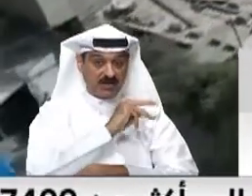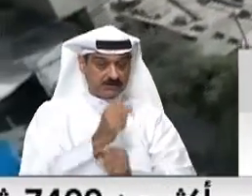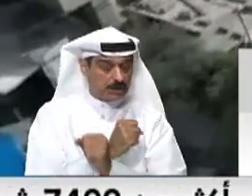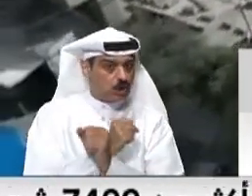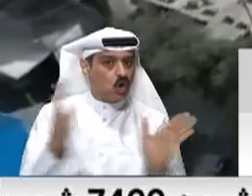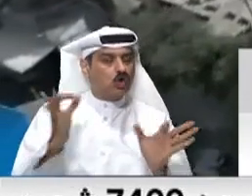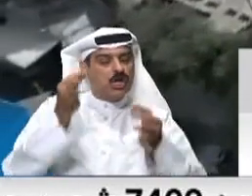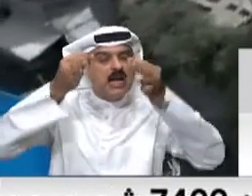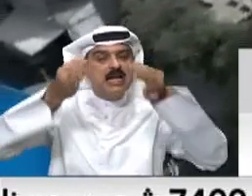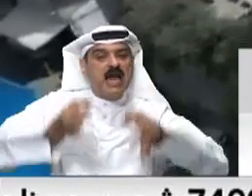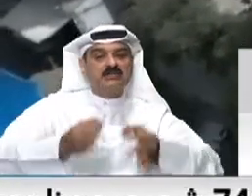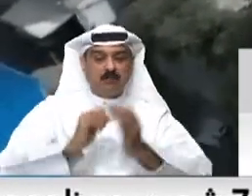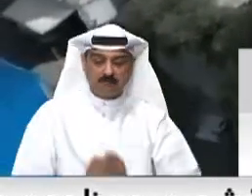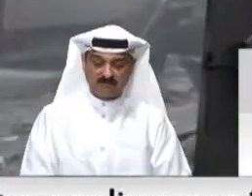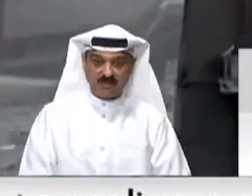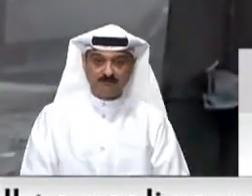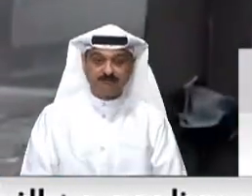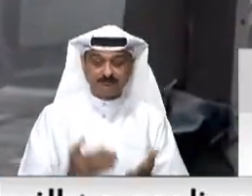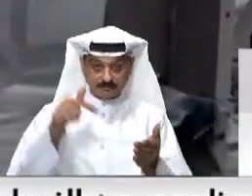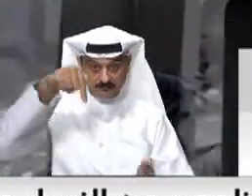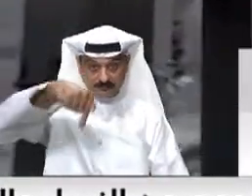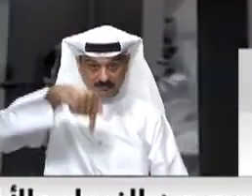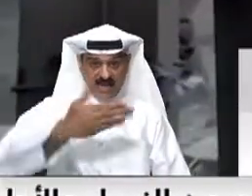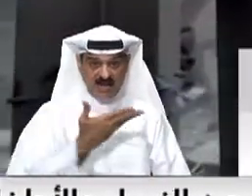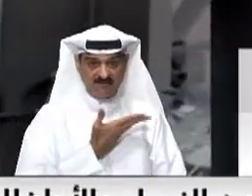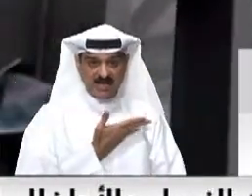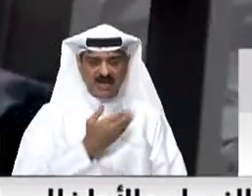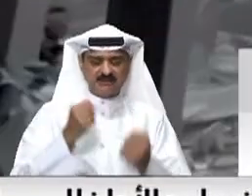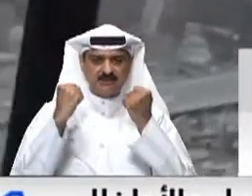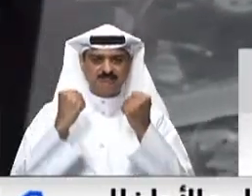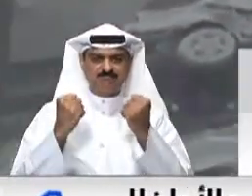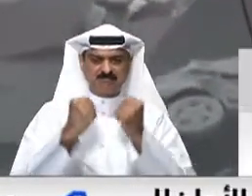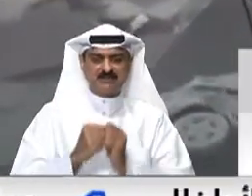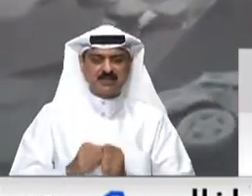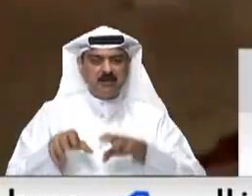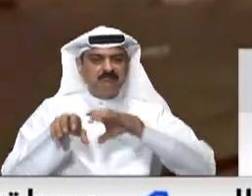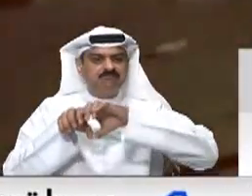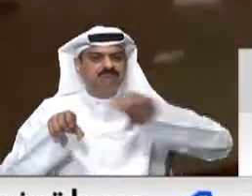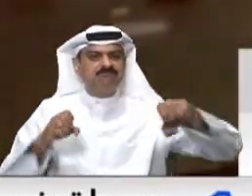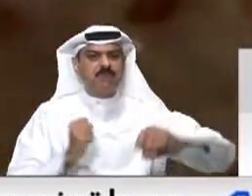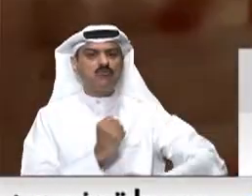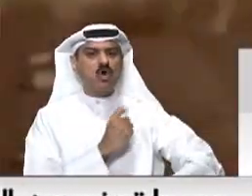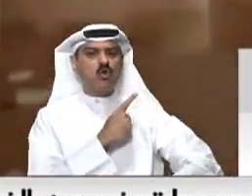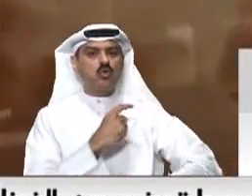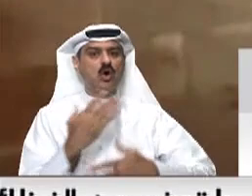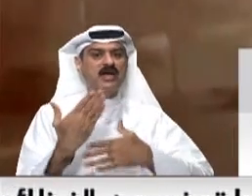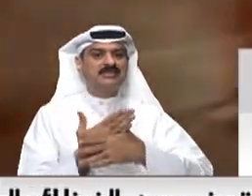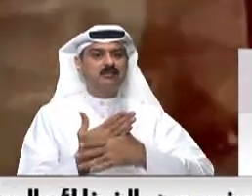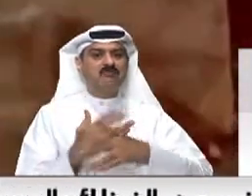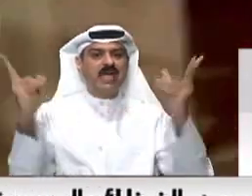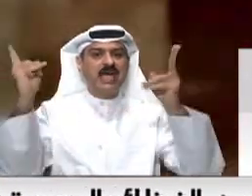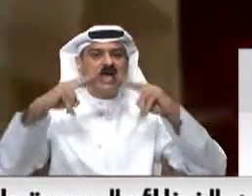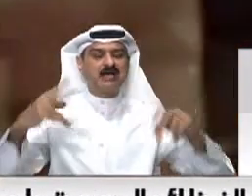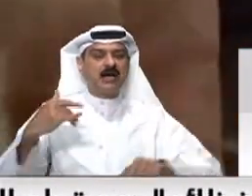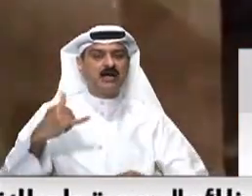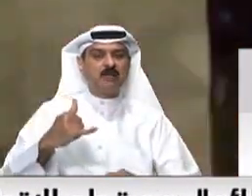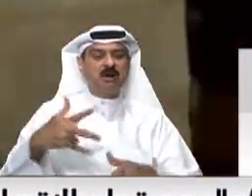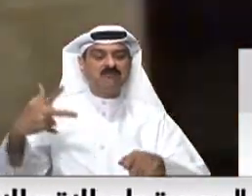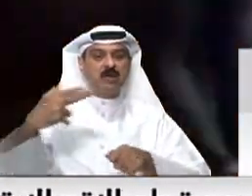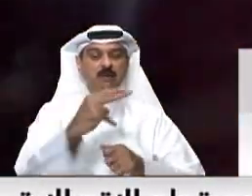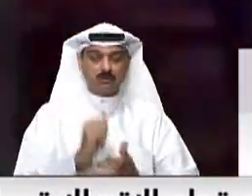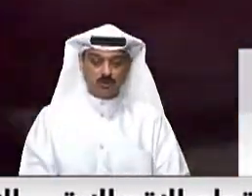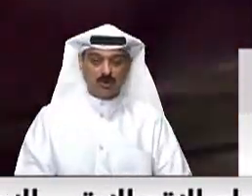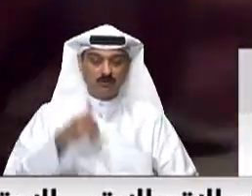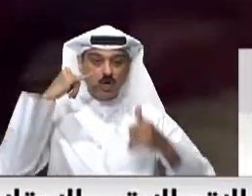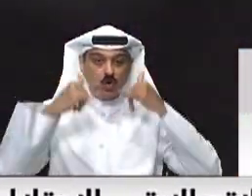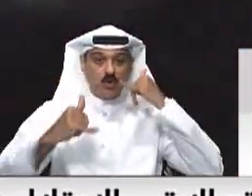وجه الخصوص، لا سيما بعد أن أصبح معزولا عن العالم الخارجي وكذلك عن العالم الداخلي، بمعنى